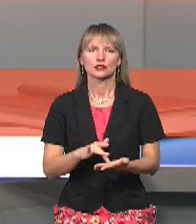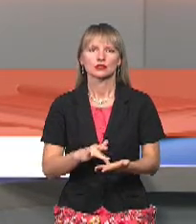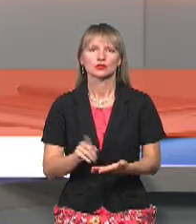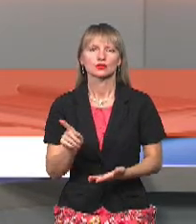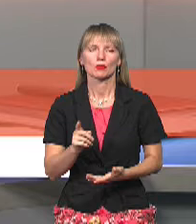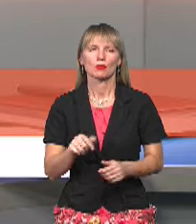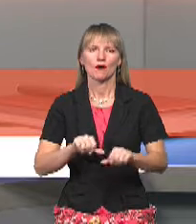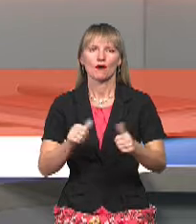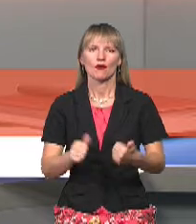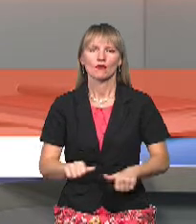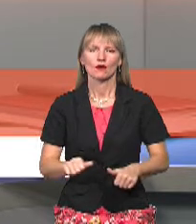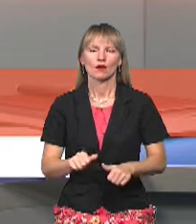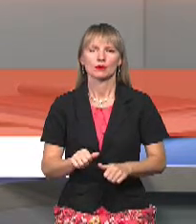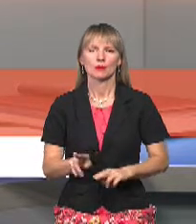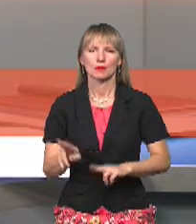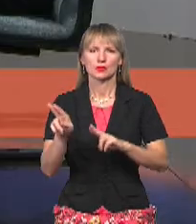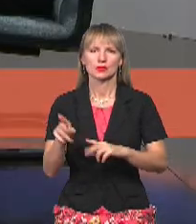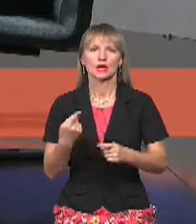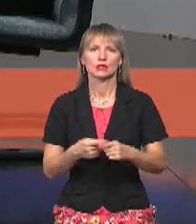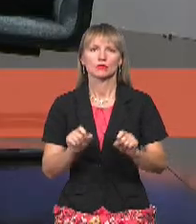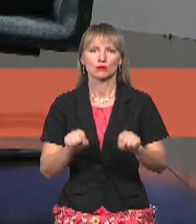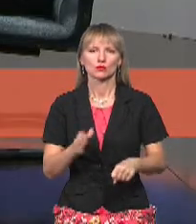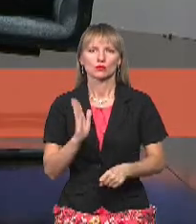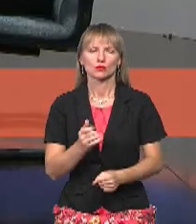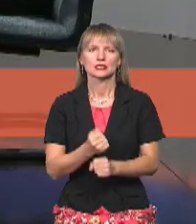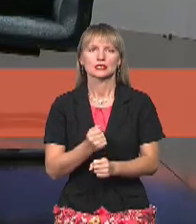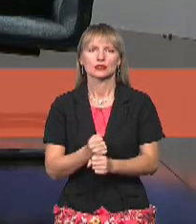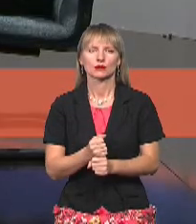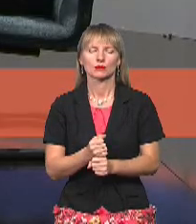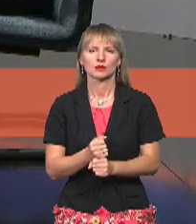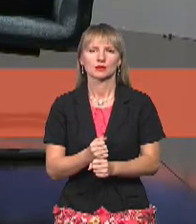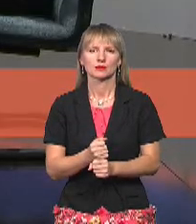щоб переоформити ту ж мисливську рушницю, це можна буде зробити,